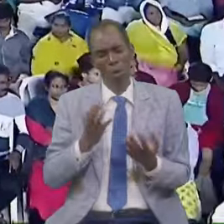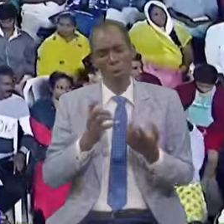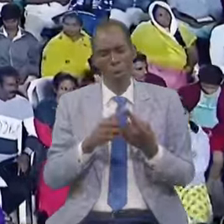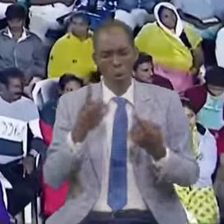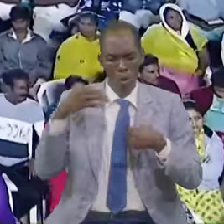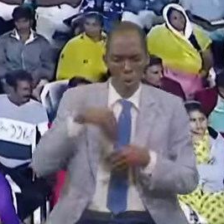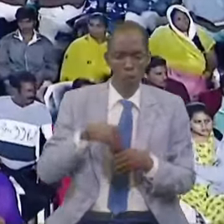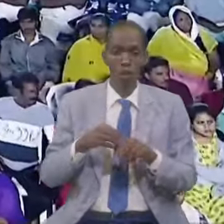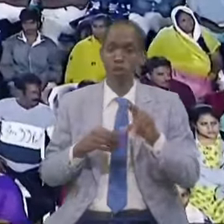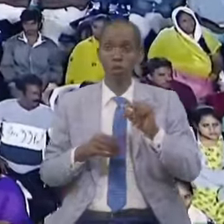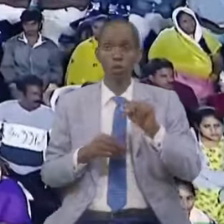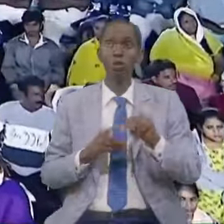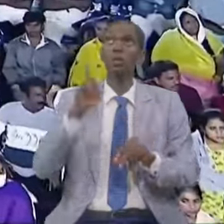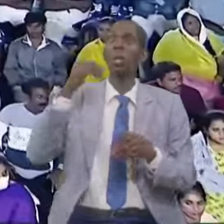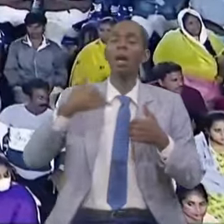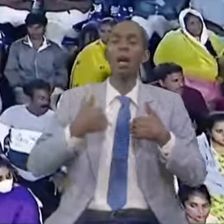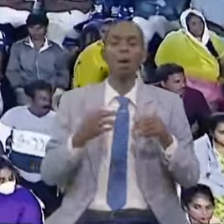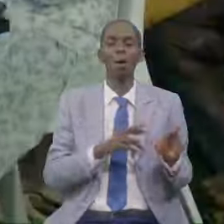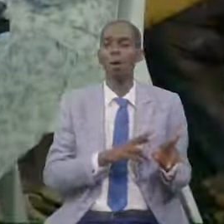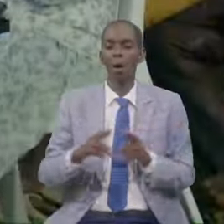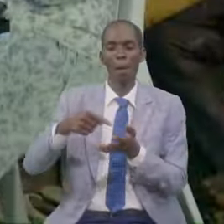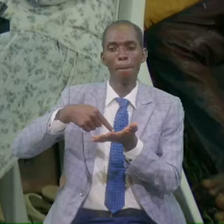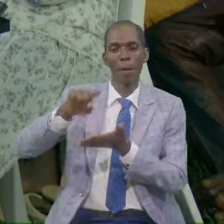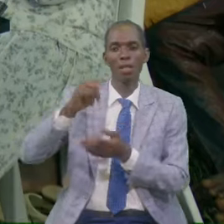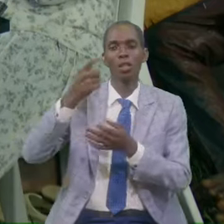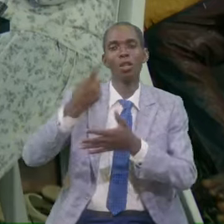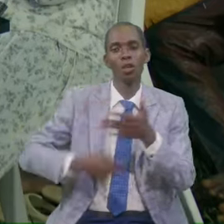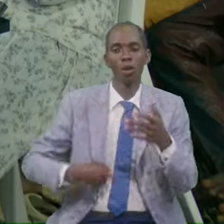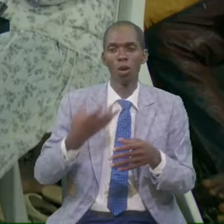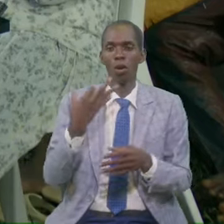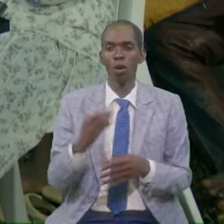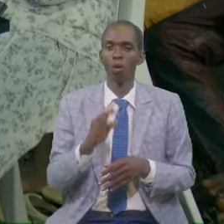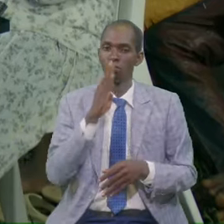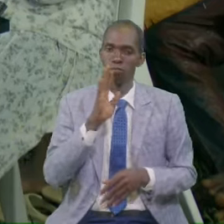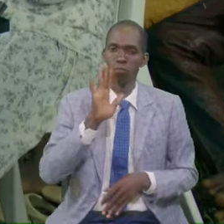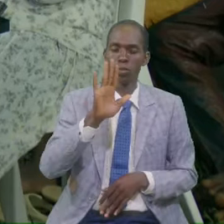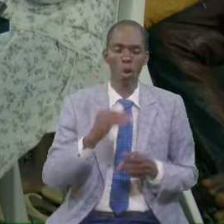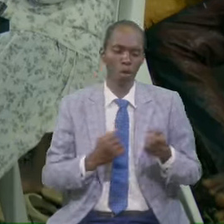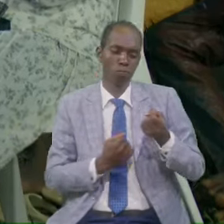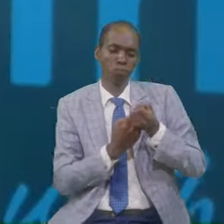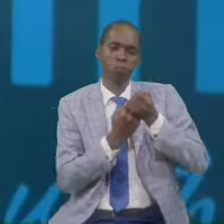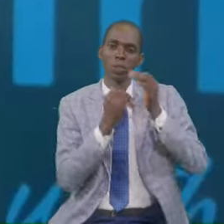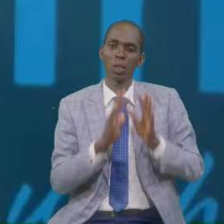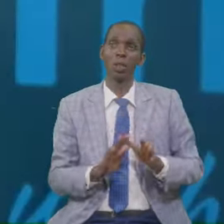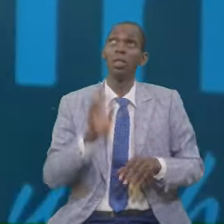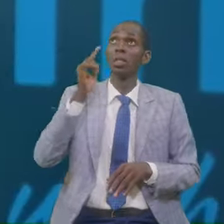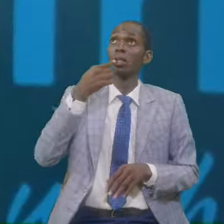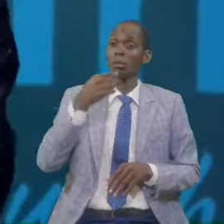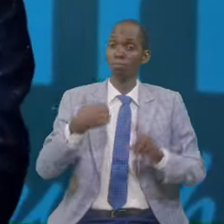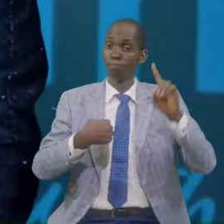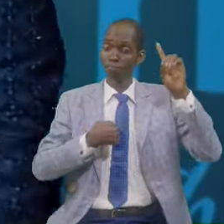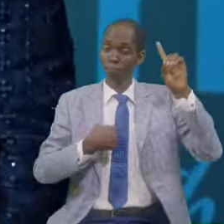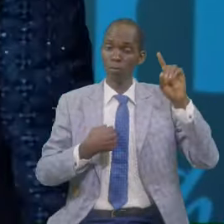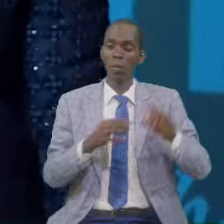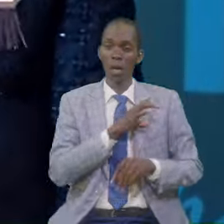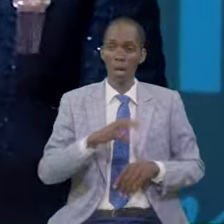the advocate. ఆయన వకీలు యొక్క ఖర్చులు చెల్లించడానికి ఇష్టపడుతున్నాడు. I will come in. ఆయన ఏమన్నారంటే,